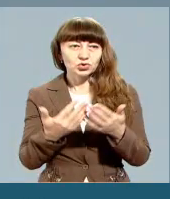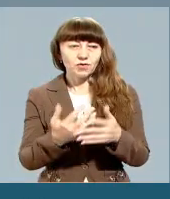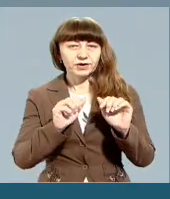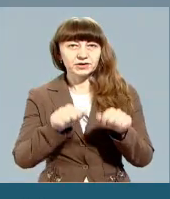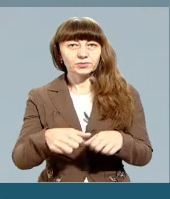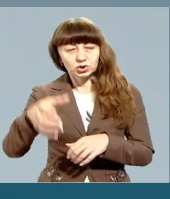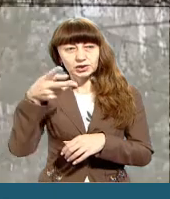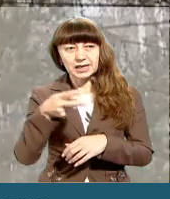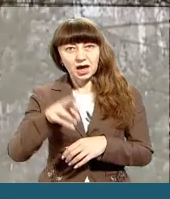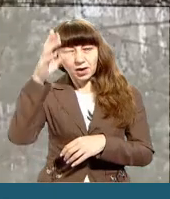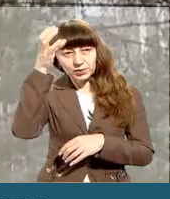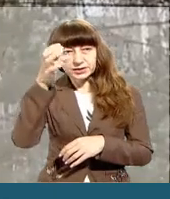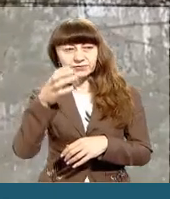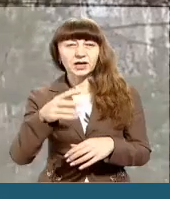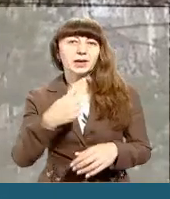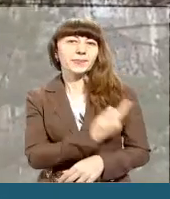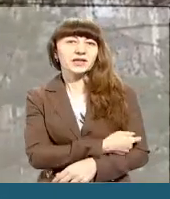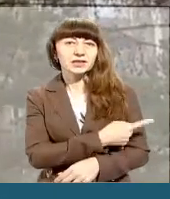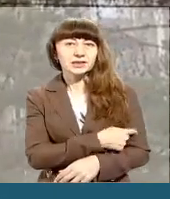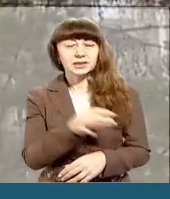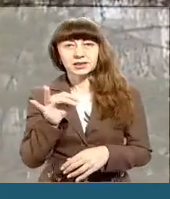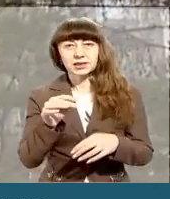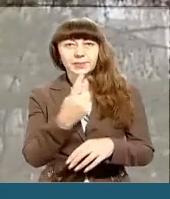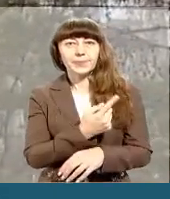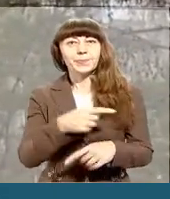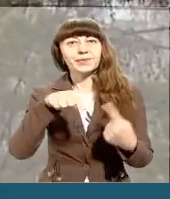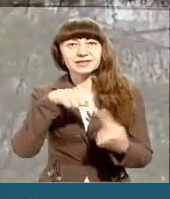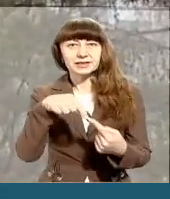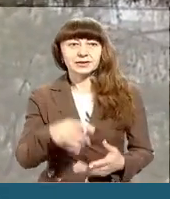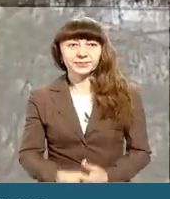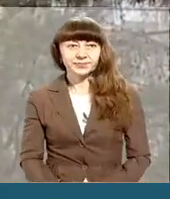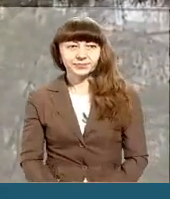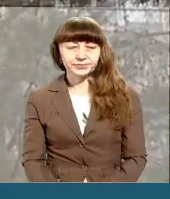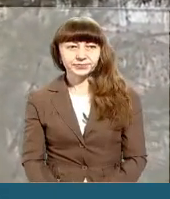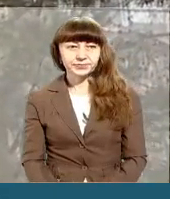нығайтуға ықпал ететін болады. Гүлім Қажымқызы, Диар Ахметшин, Қостанай телеарнасы.